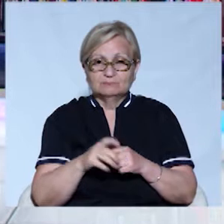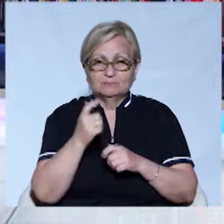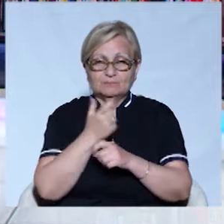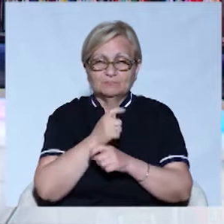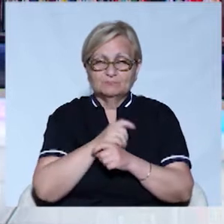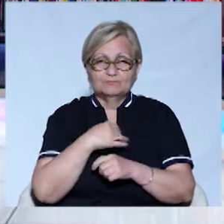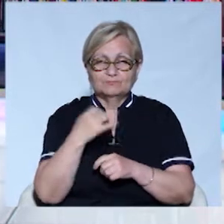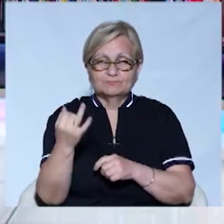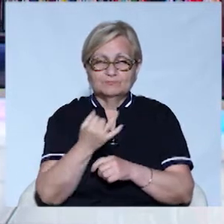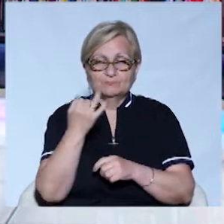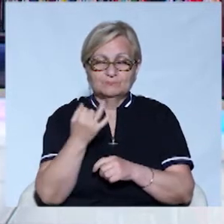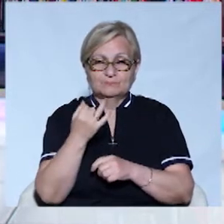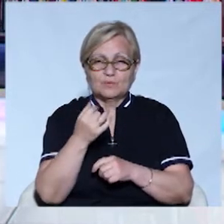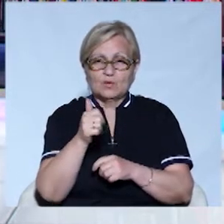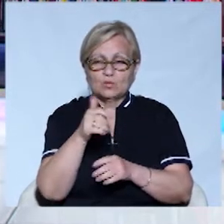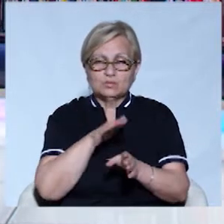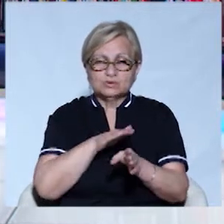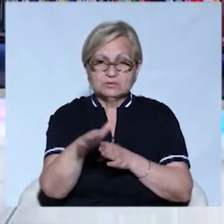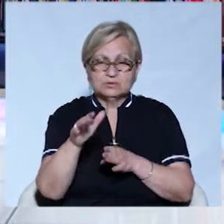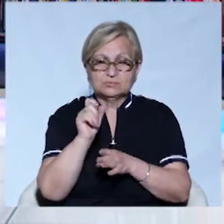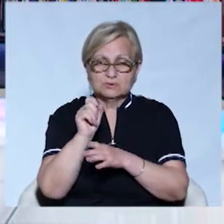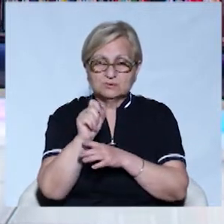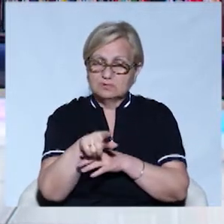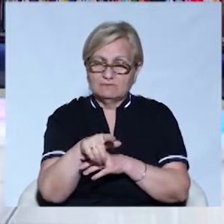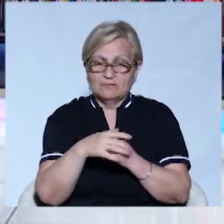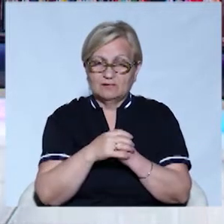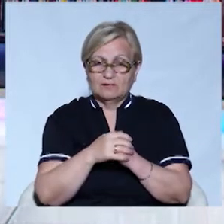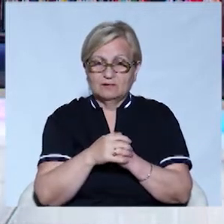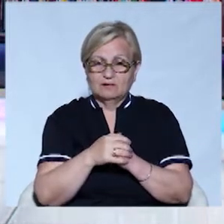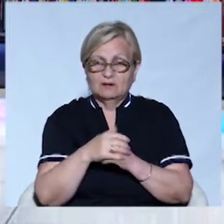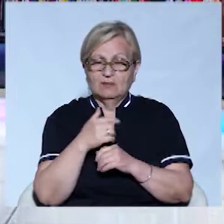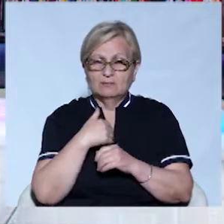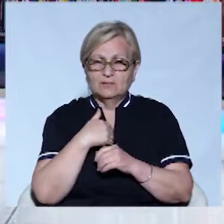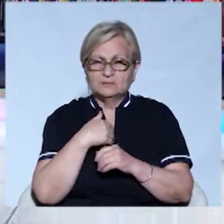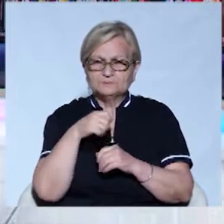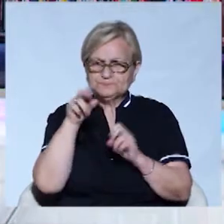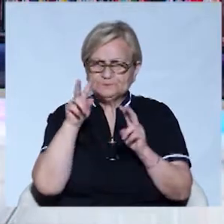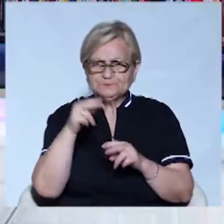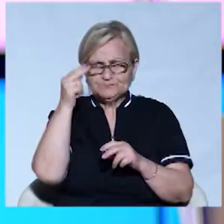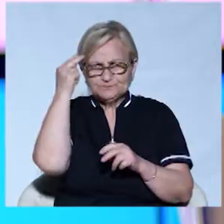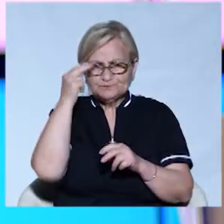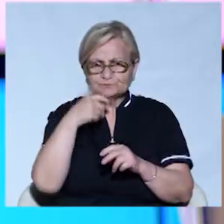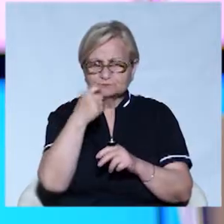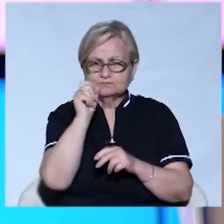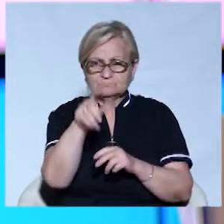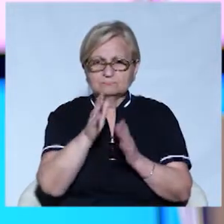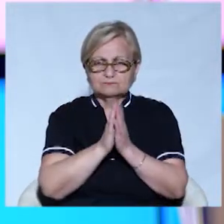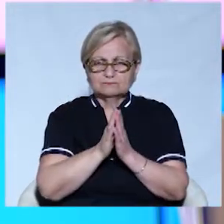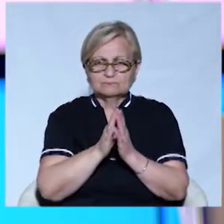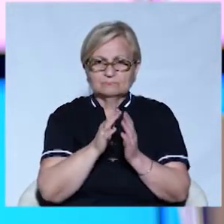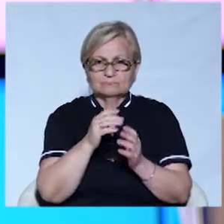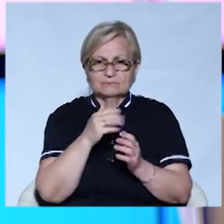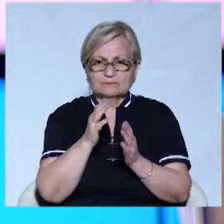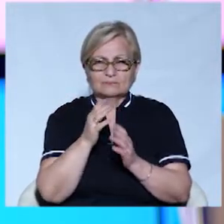ძალიან მაინტერესებს, როგორ შეასრულეთ დავადება. მე განზრახ არ გთხოვეთ თქვენ წინა გაკვეთილზე